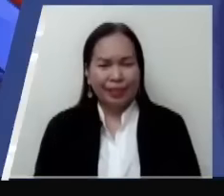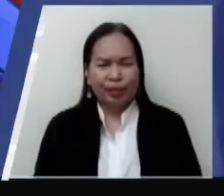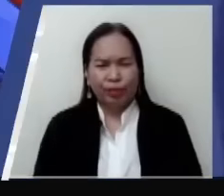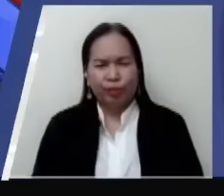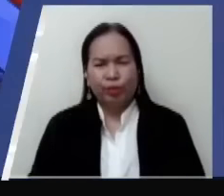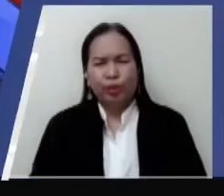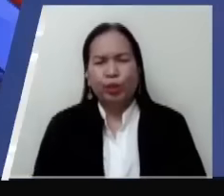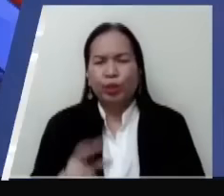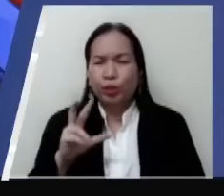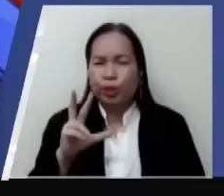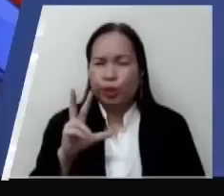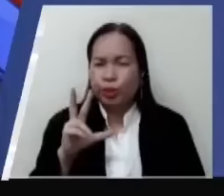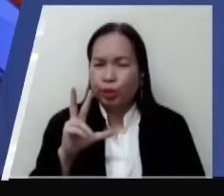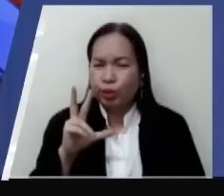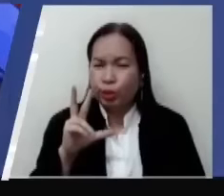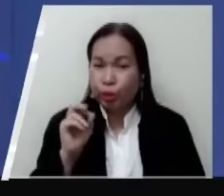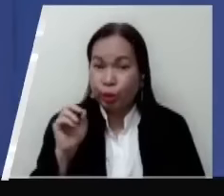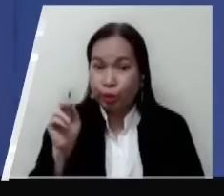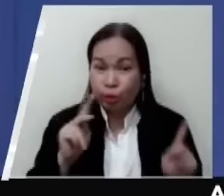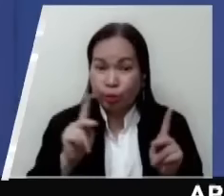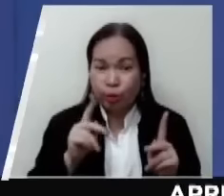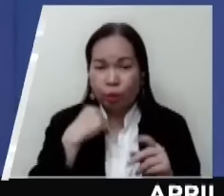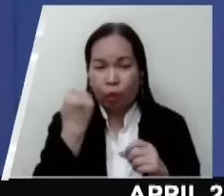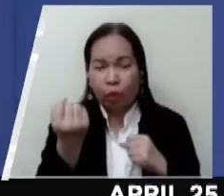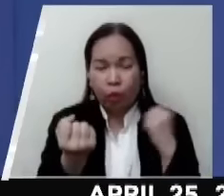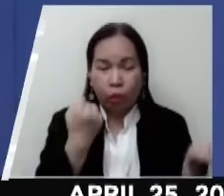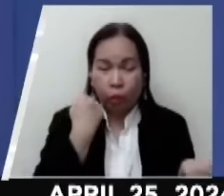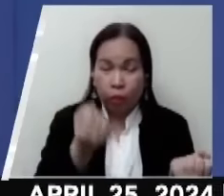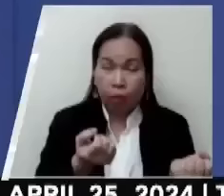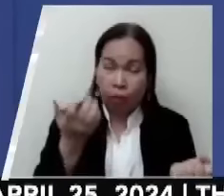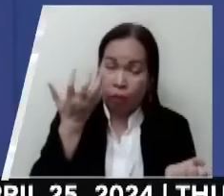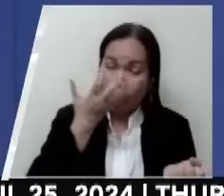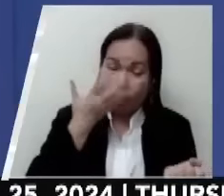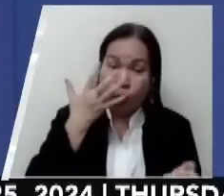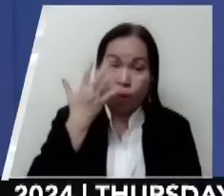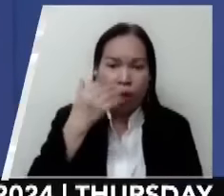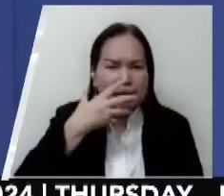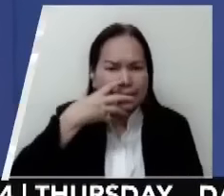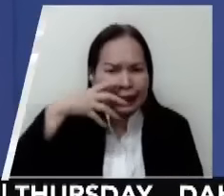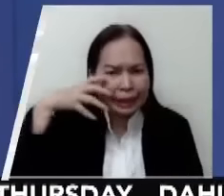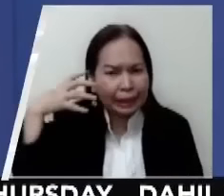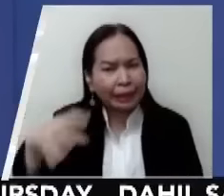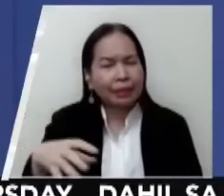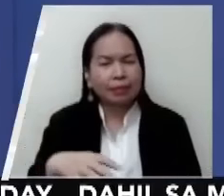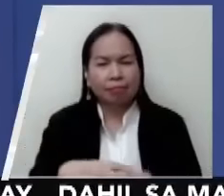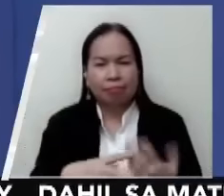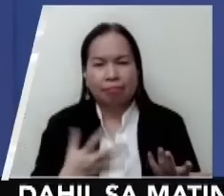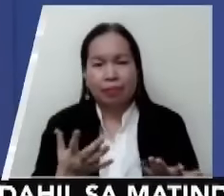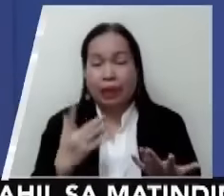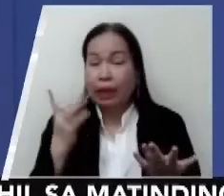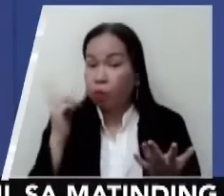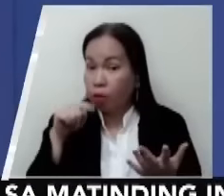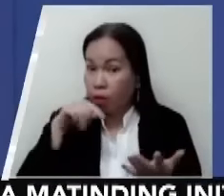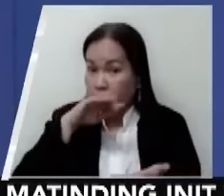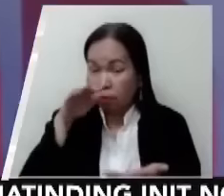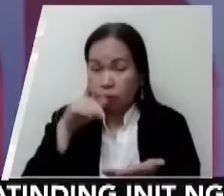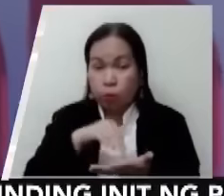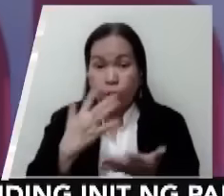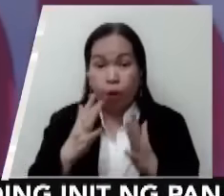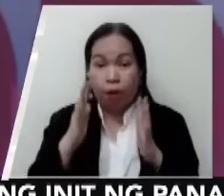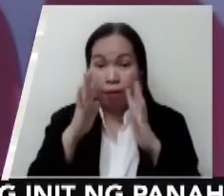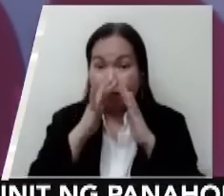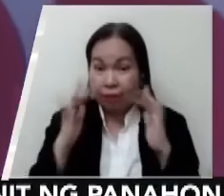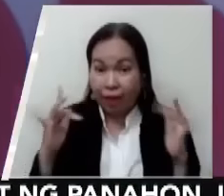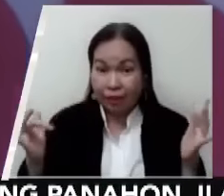30 tao ang nawala ng malay dahil sa matinding init sa gitna ng isang piyesta sa Negros Oriental.